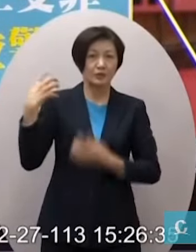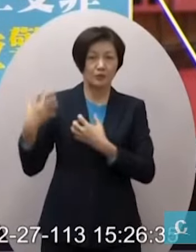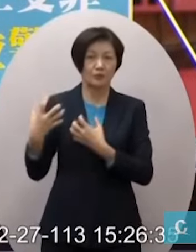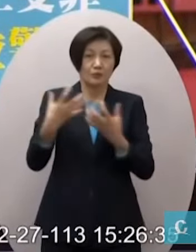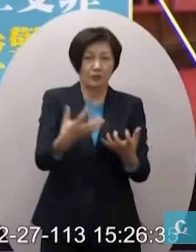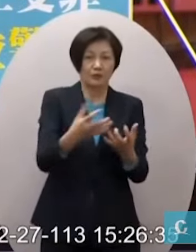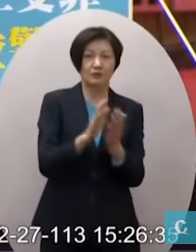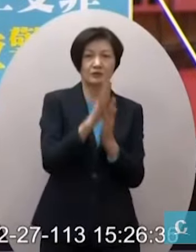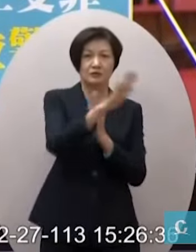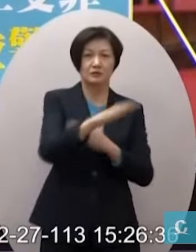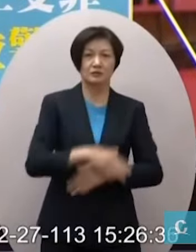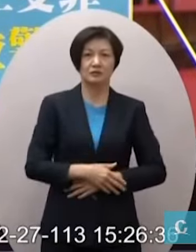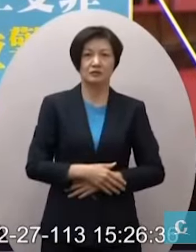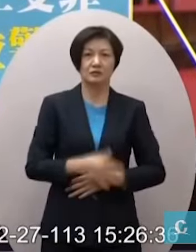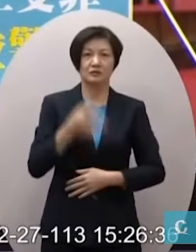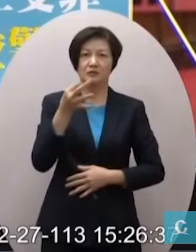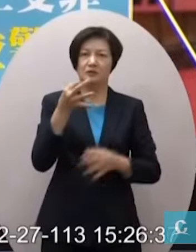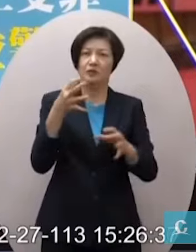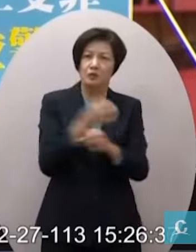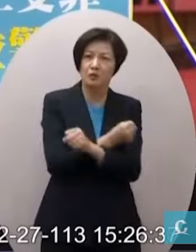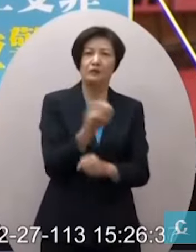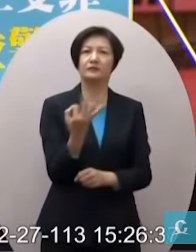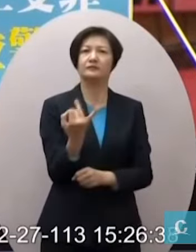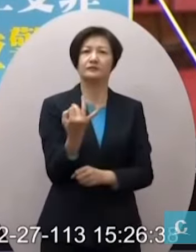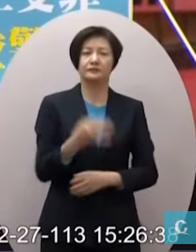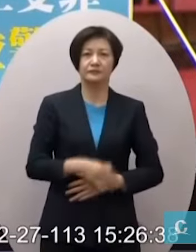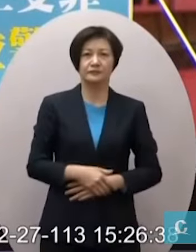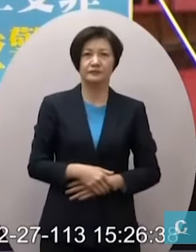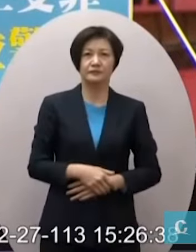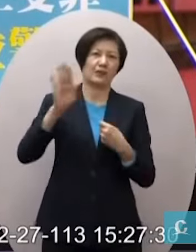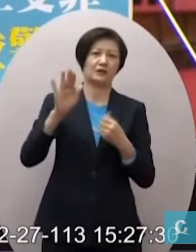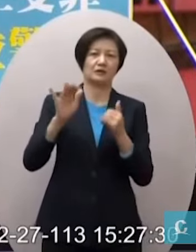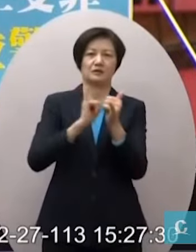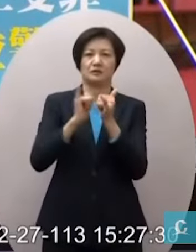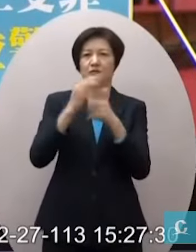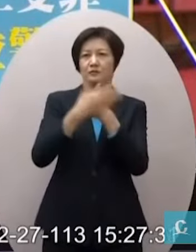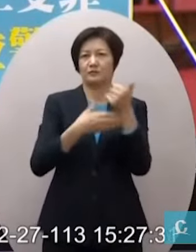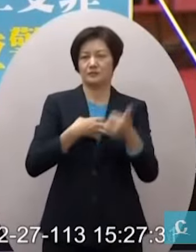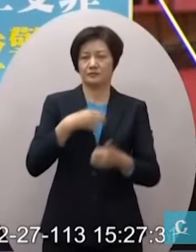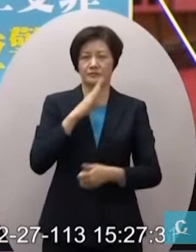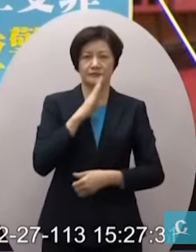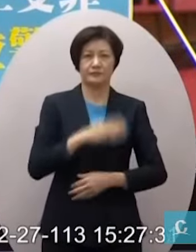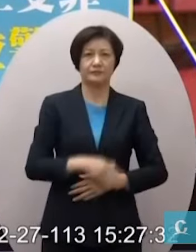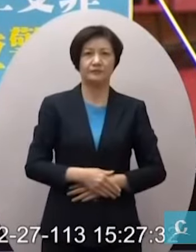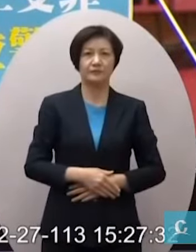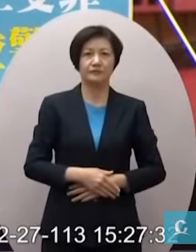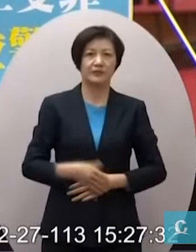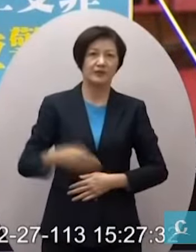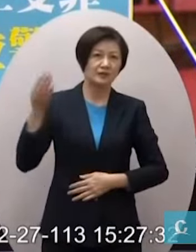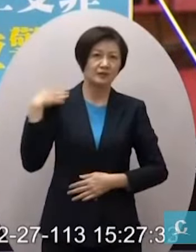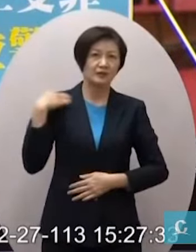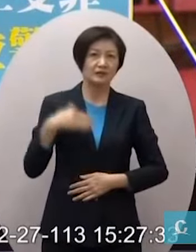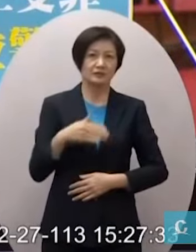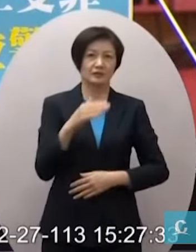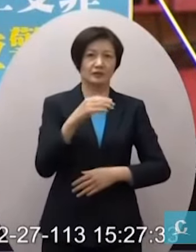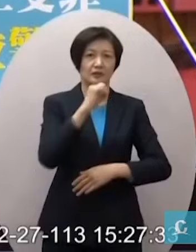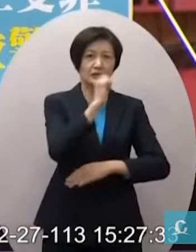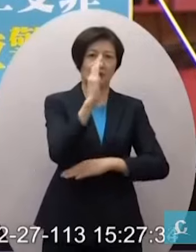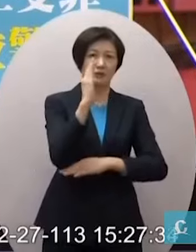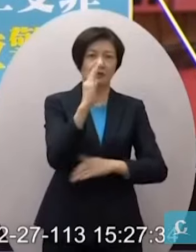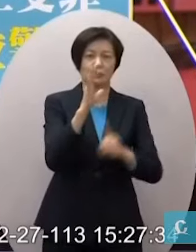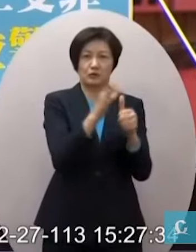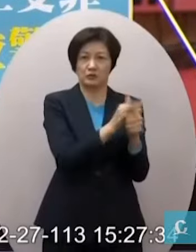候，到底亏损有多少？ 我不想清楚了。这 其实那个时候动神之患，